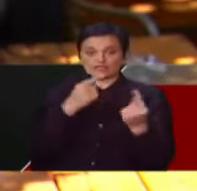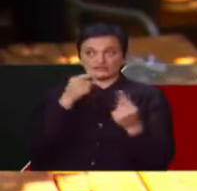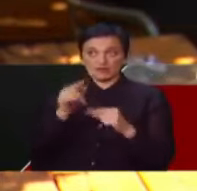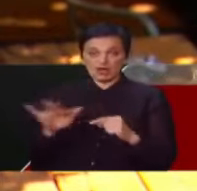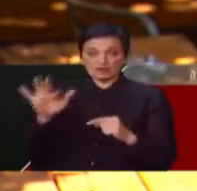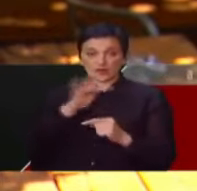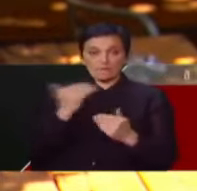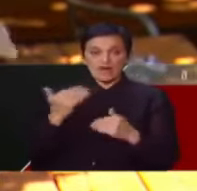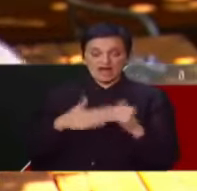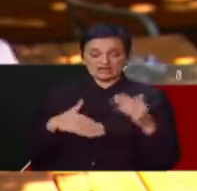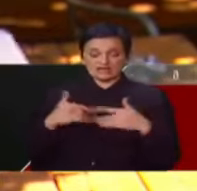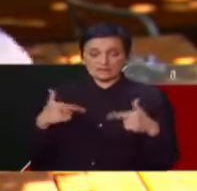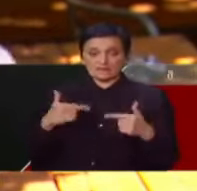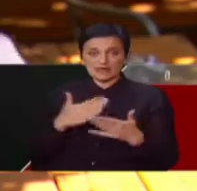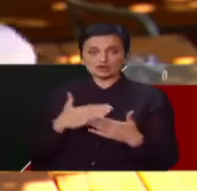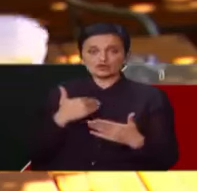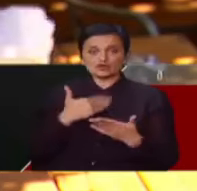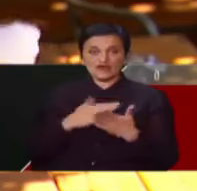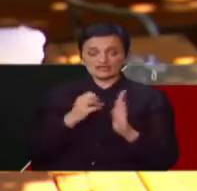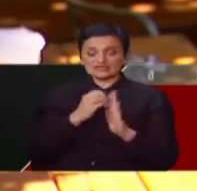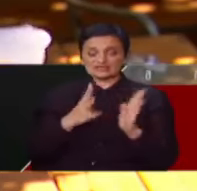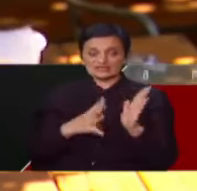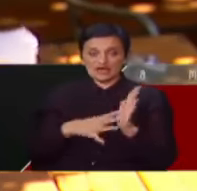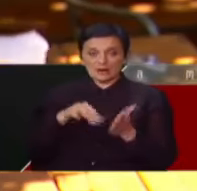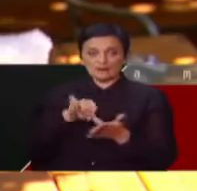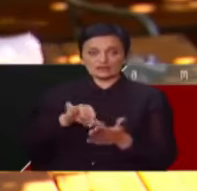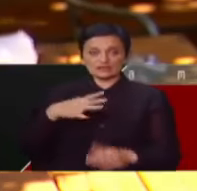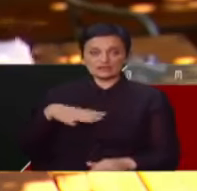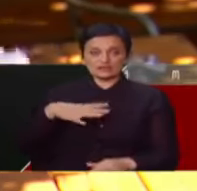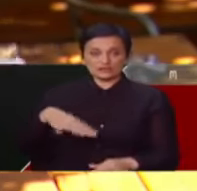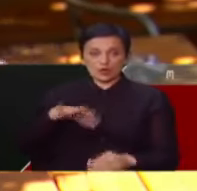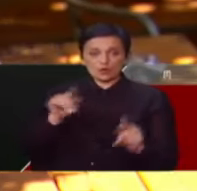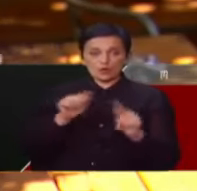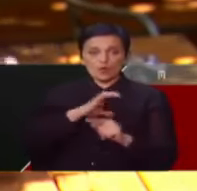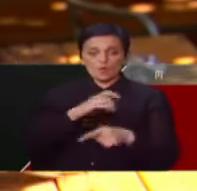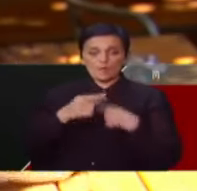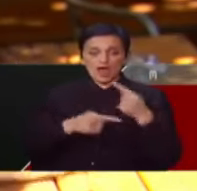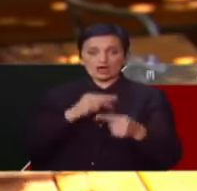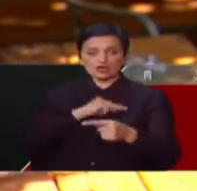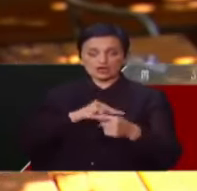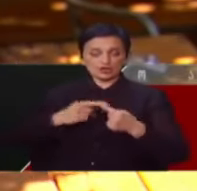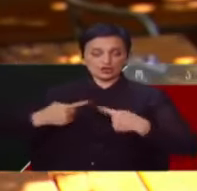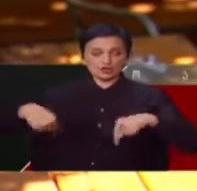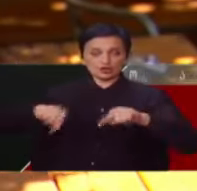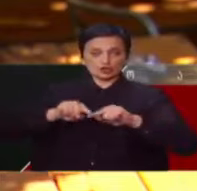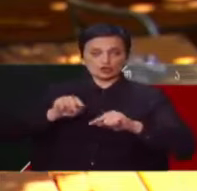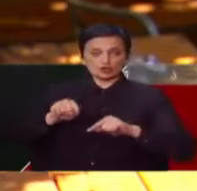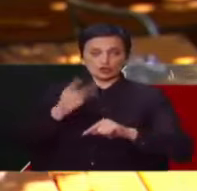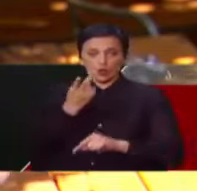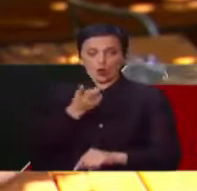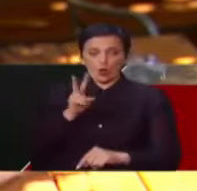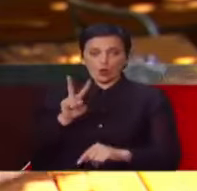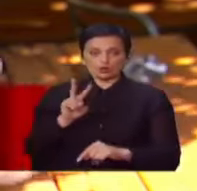და ეს არის მათი პრაქტიკა. ჩვენ გვყავს 19 მონაწილე საქართველოს მუზეუმებისა და მემკვიდრეობის ინსტიტუციების